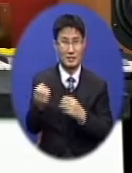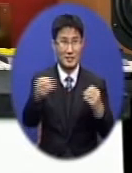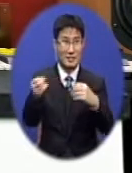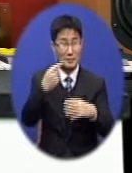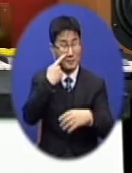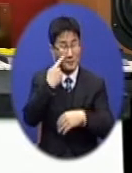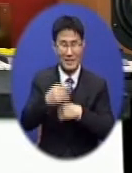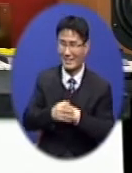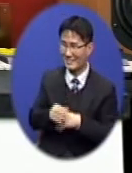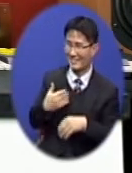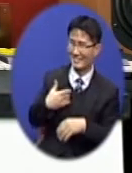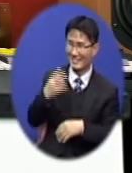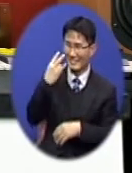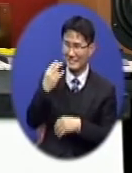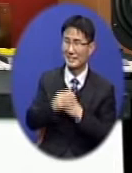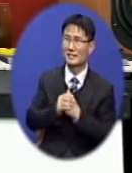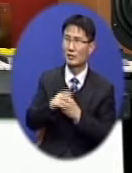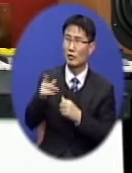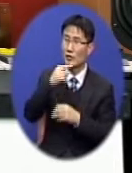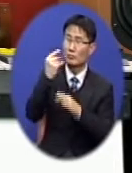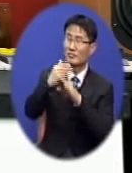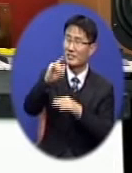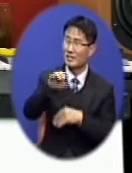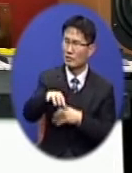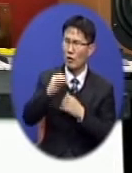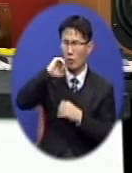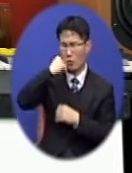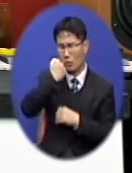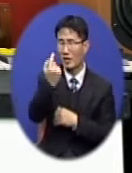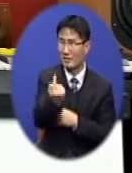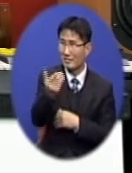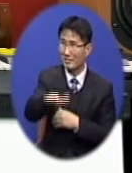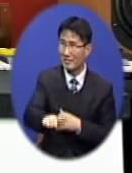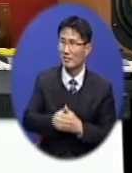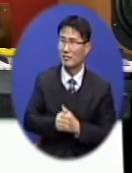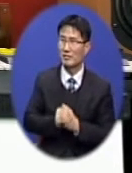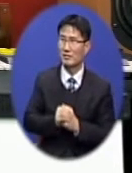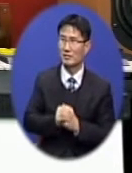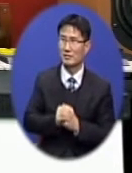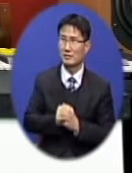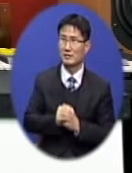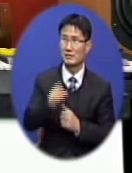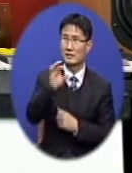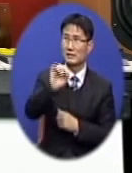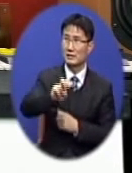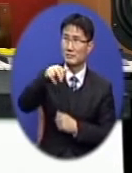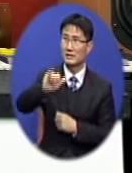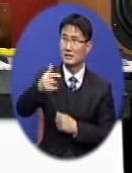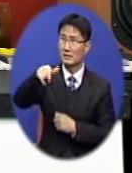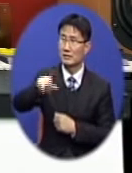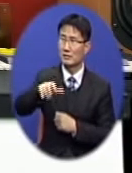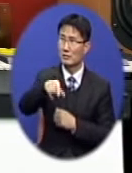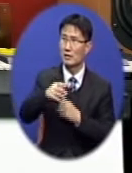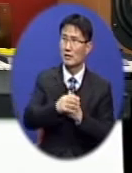나누세요. 아, 예. 뭐, 네. 저, 그 북한에서, 그, 저, 어릴 때 네. 오신 분인데, 네. 임진각 쪽에 나가보면,